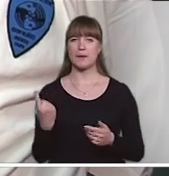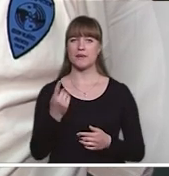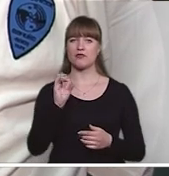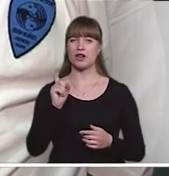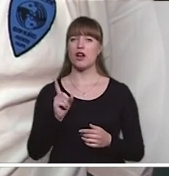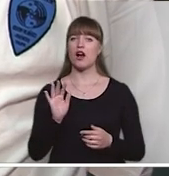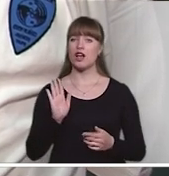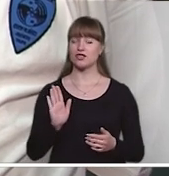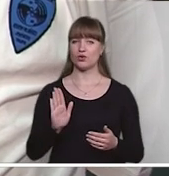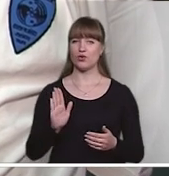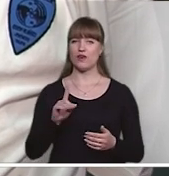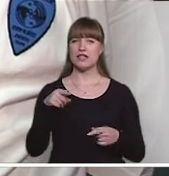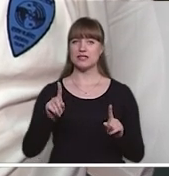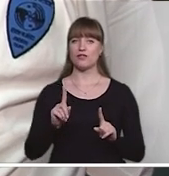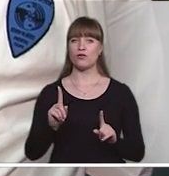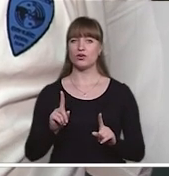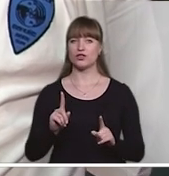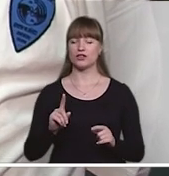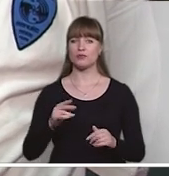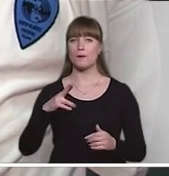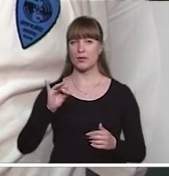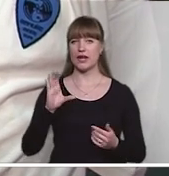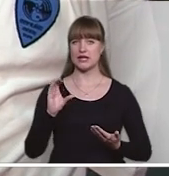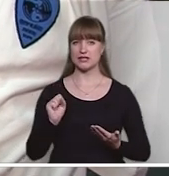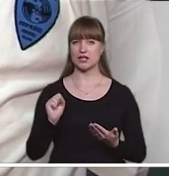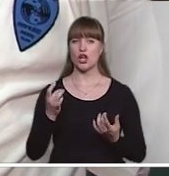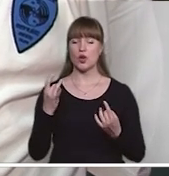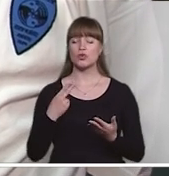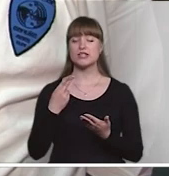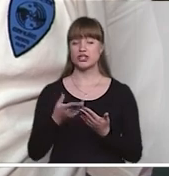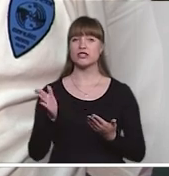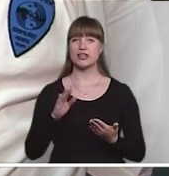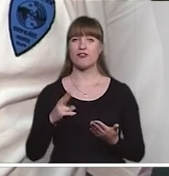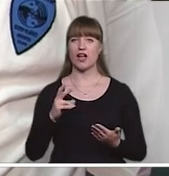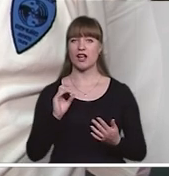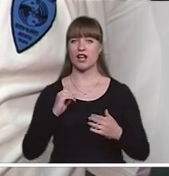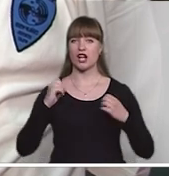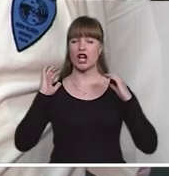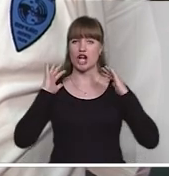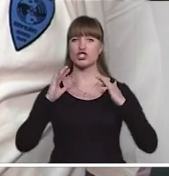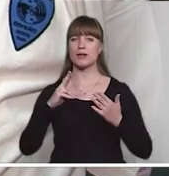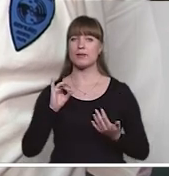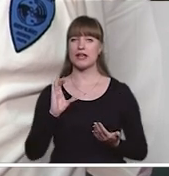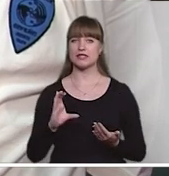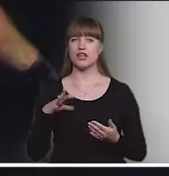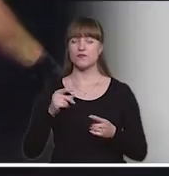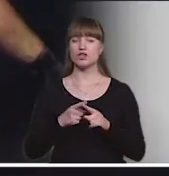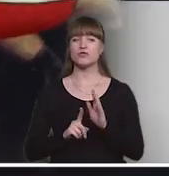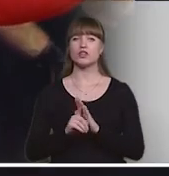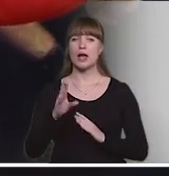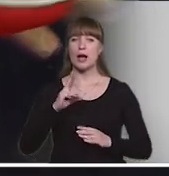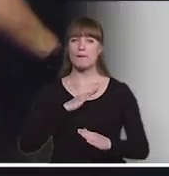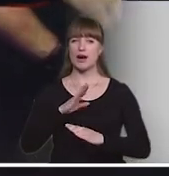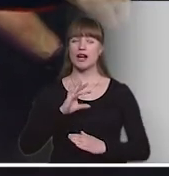первых азов, вот, с того же самого пресса. Просто ложись и давай качать пресс. С этого все и начиналось.